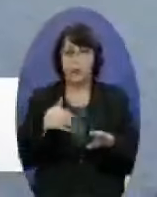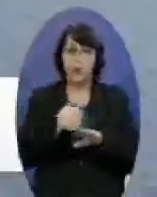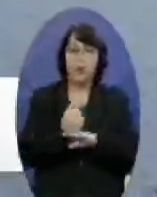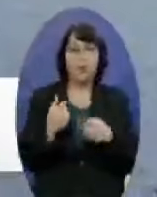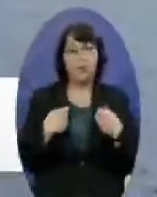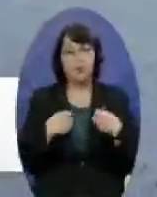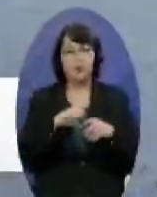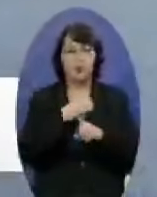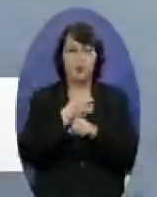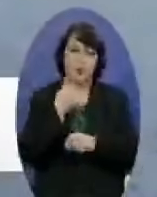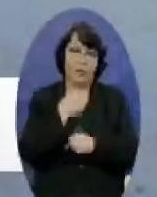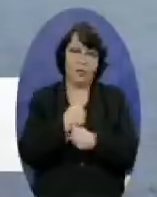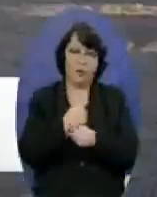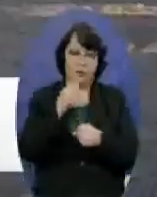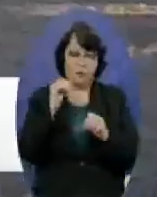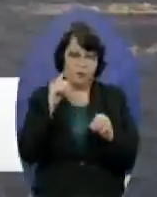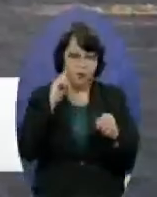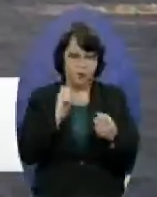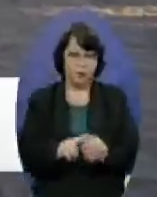ажиллагаа болохоор зорж байна.